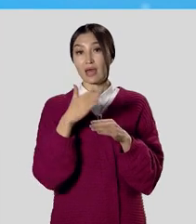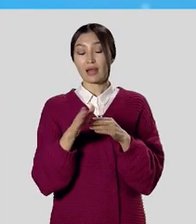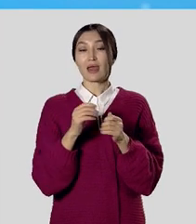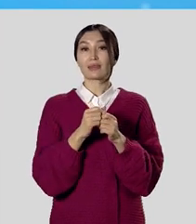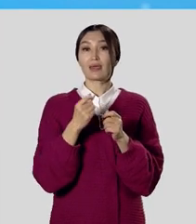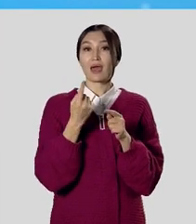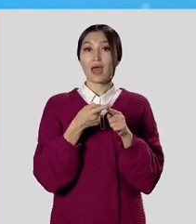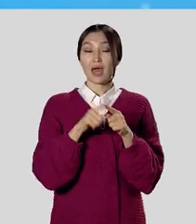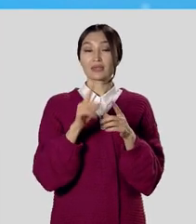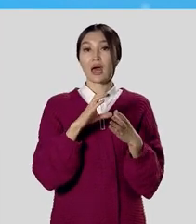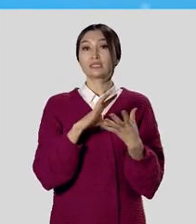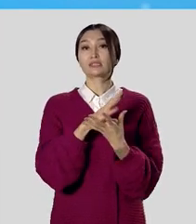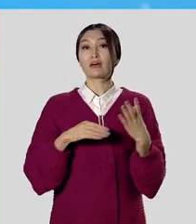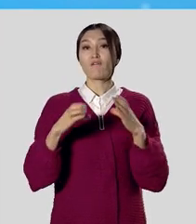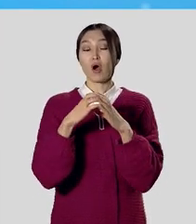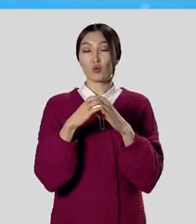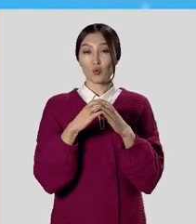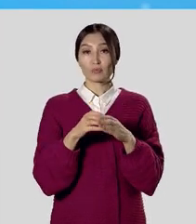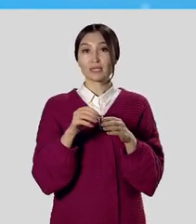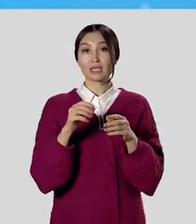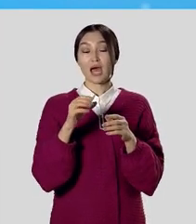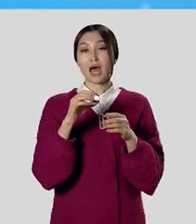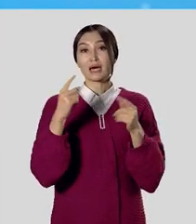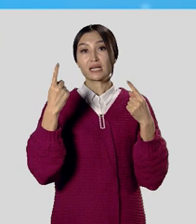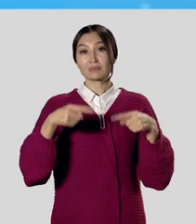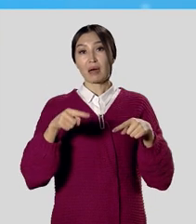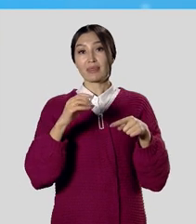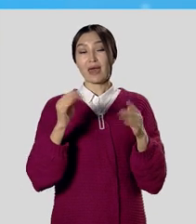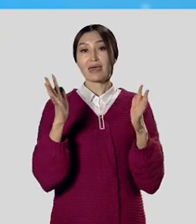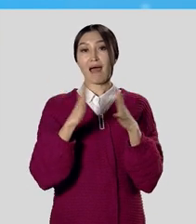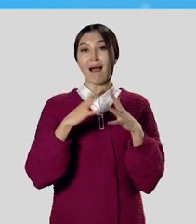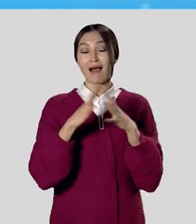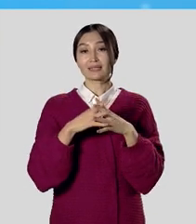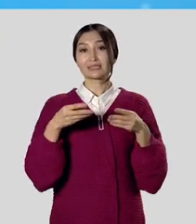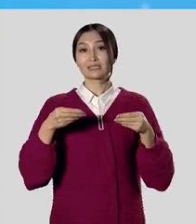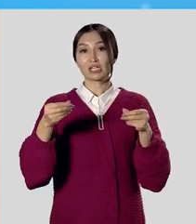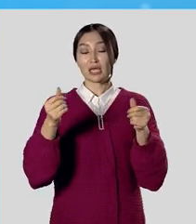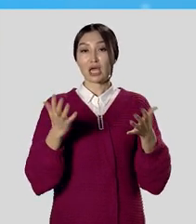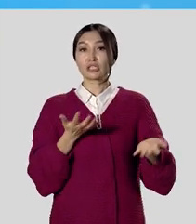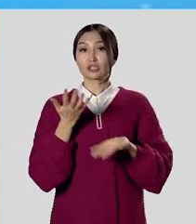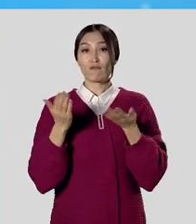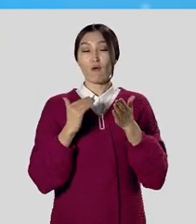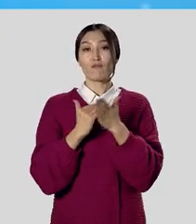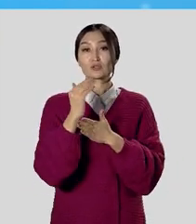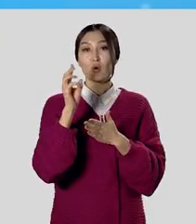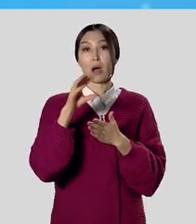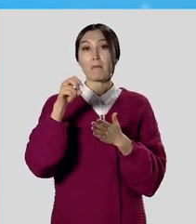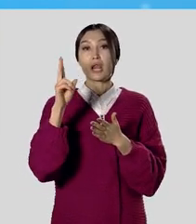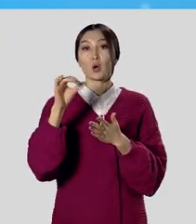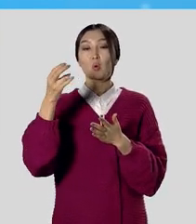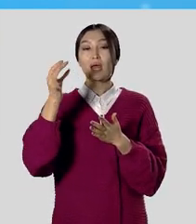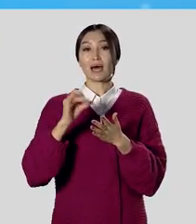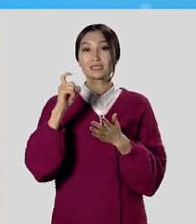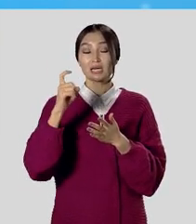Диссимиляция – это совокупность реакций распада и окисления в живом высокомолекулярных